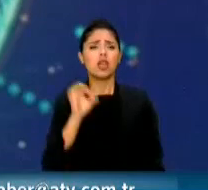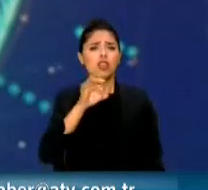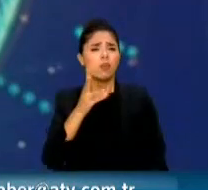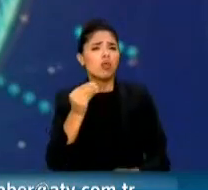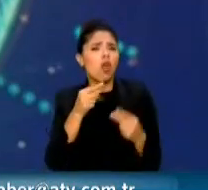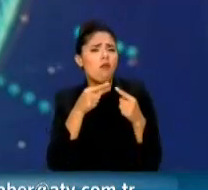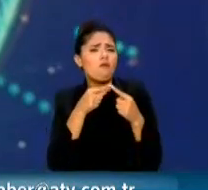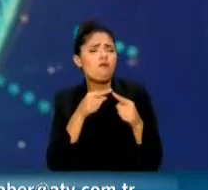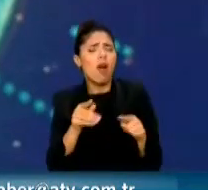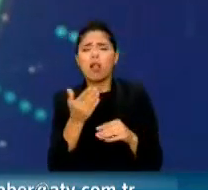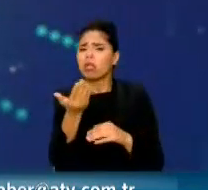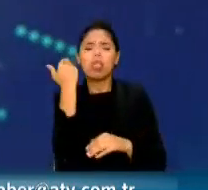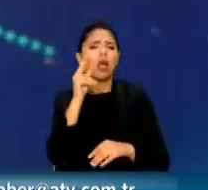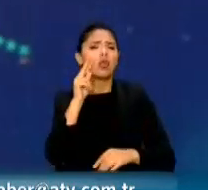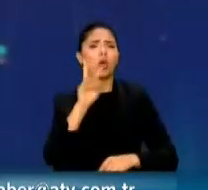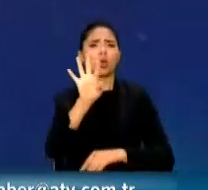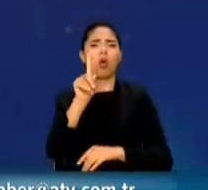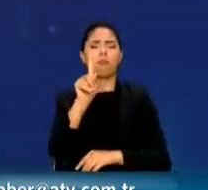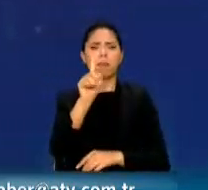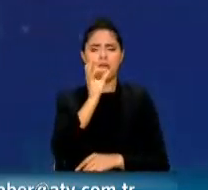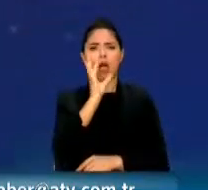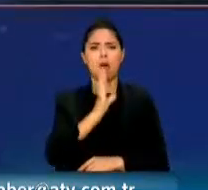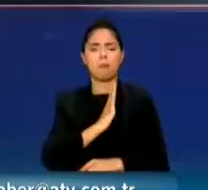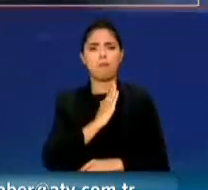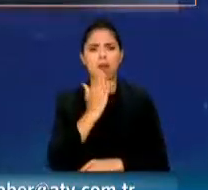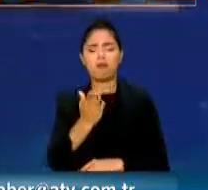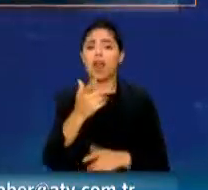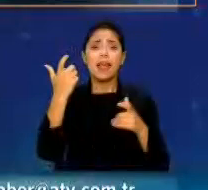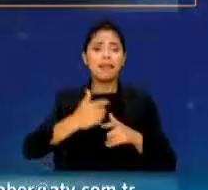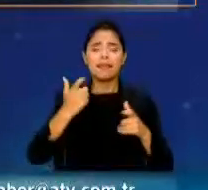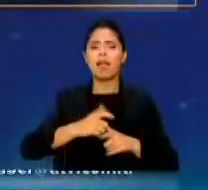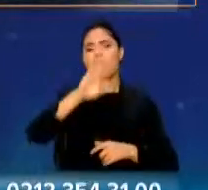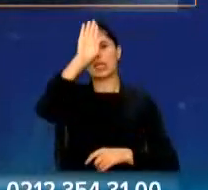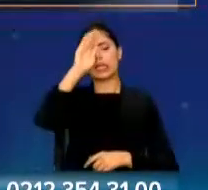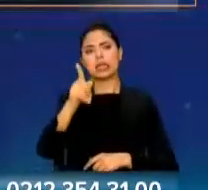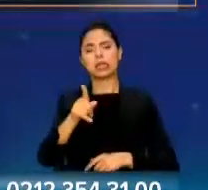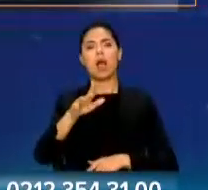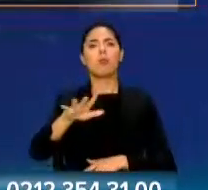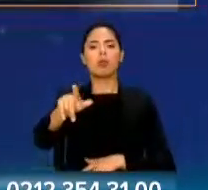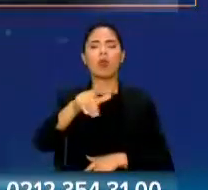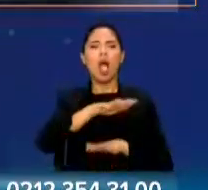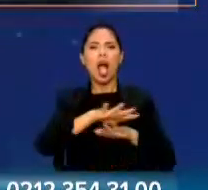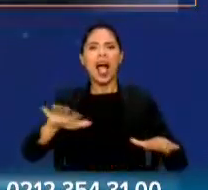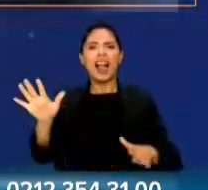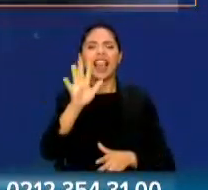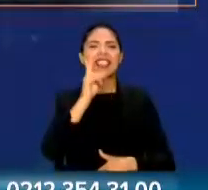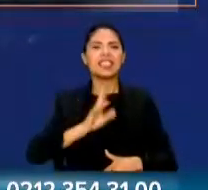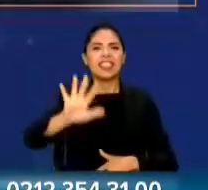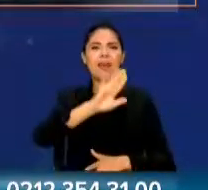Sırada benzerine daha önce pek de rastlamadığımız sıra dışı bir haber, ilginç bir haber. Yer İstanbul, halı yıkama işi yapan bir